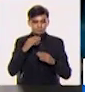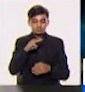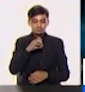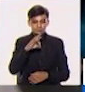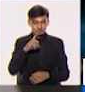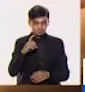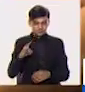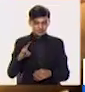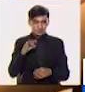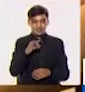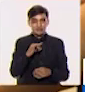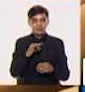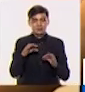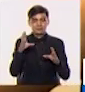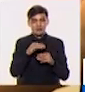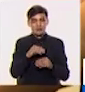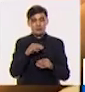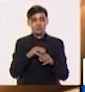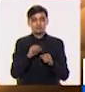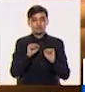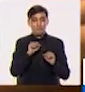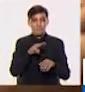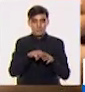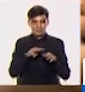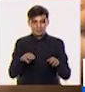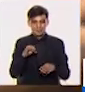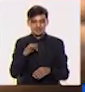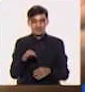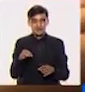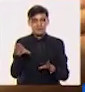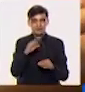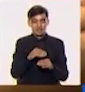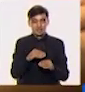министрі Ерлан Жамаубаев, қорғаныс министрі Нұрлан Ермекбаев оқшауланған болатын.